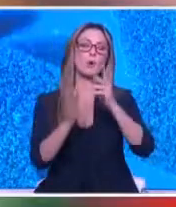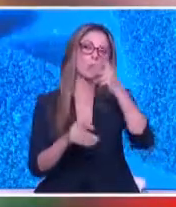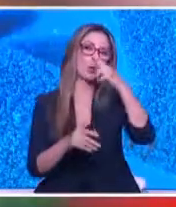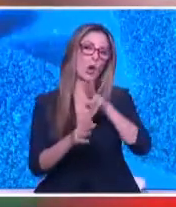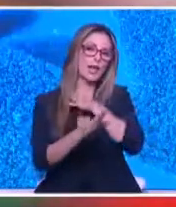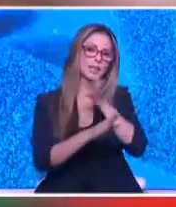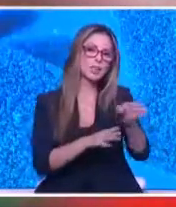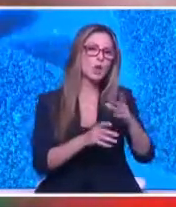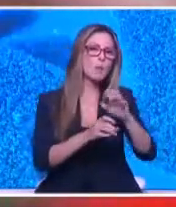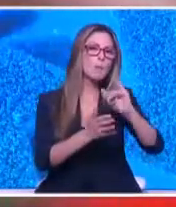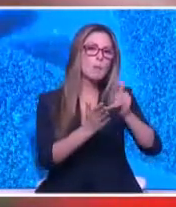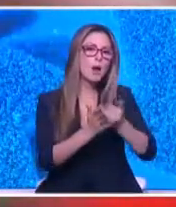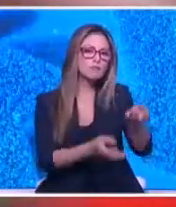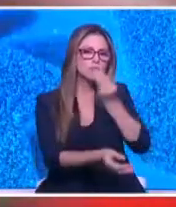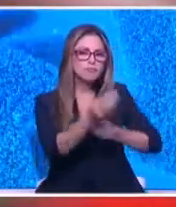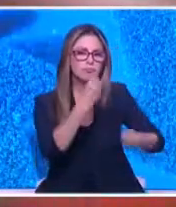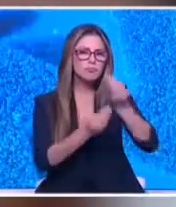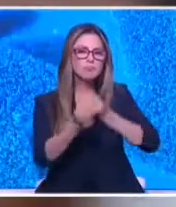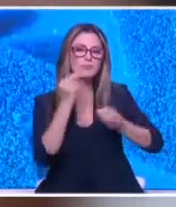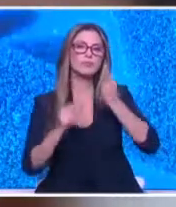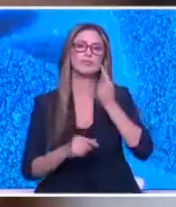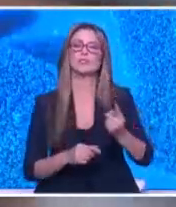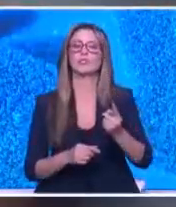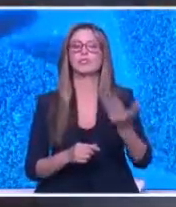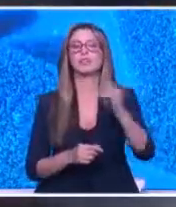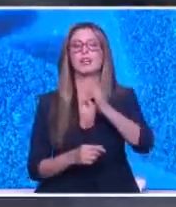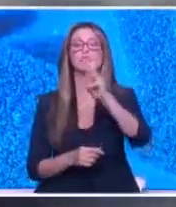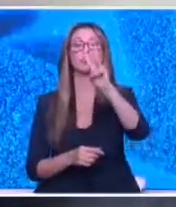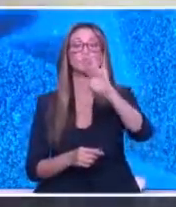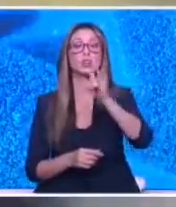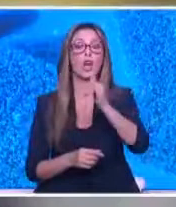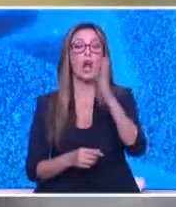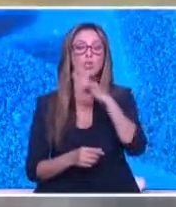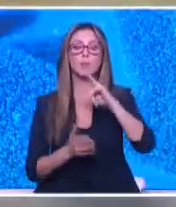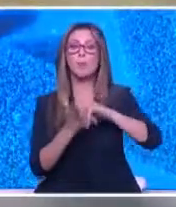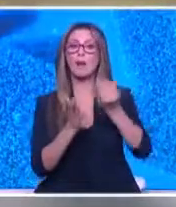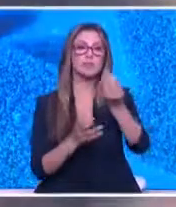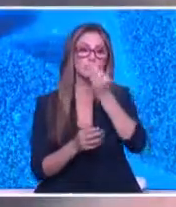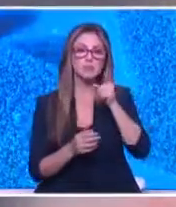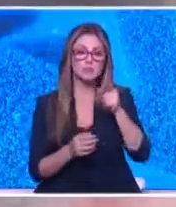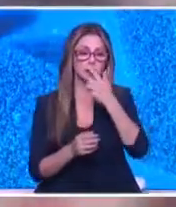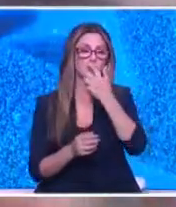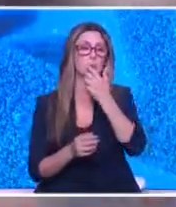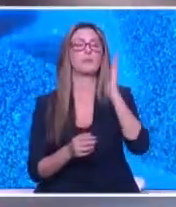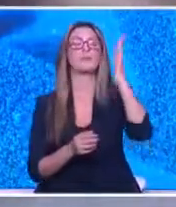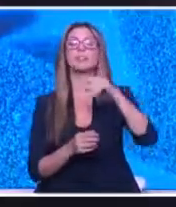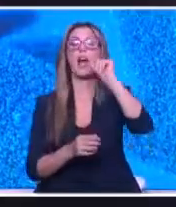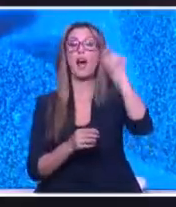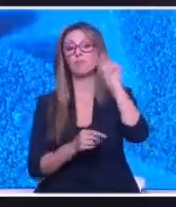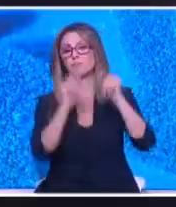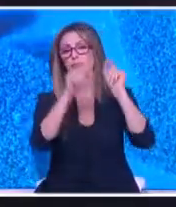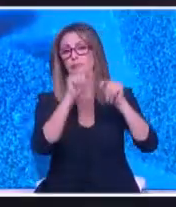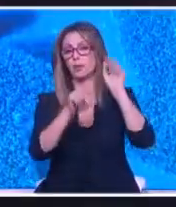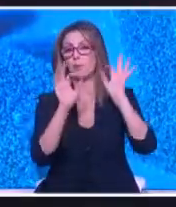ve kovanlardaki bal peteklerini parçaladığı öğrenildi. Yaklaşık 3 kilo acı bal yiyen yavru ayı bu sırada çok sayıda arının da saldırısına